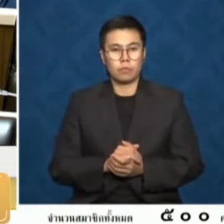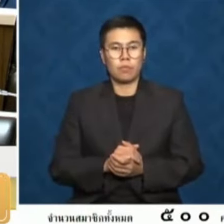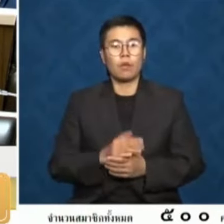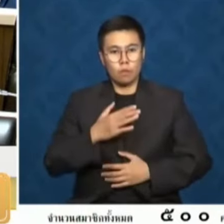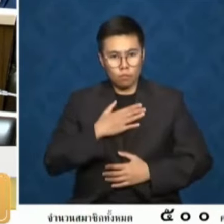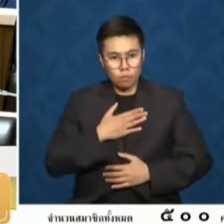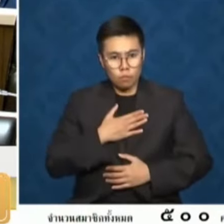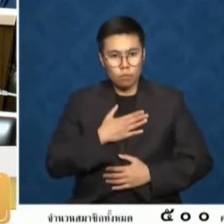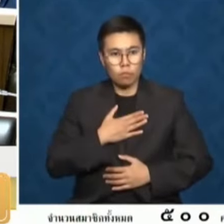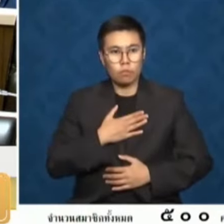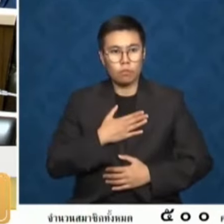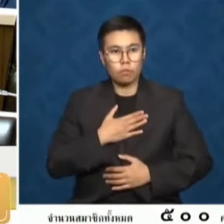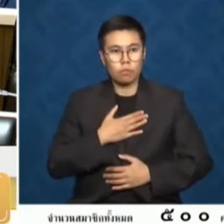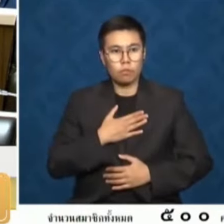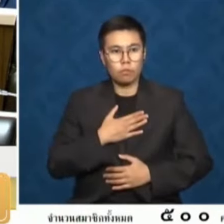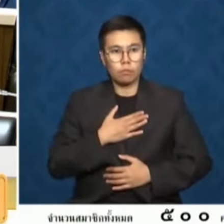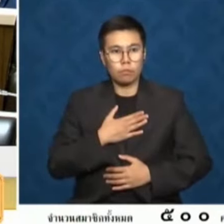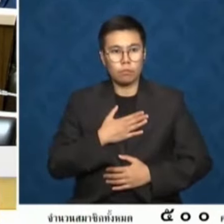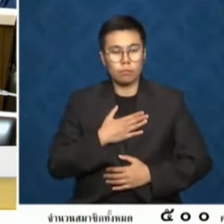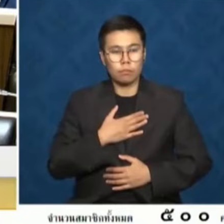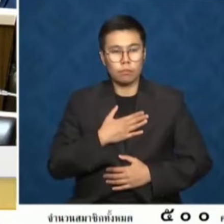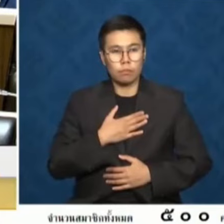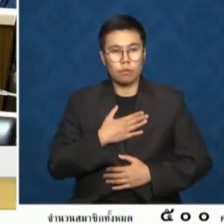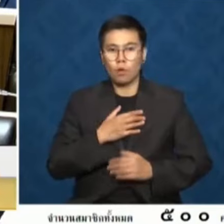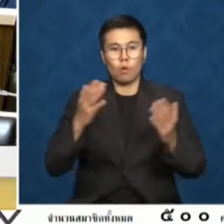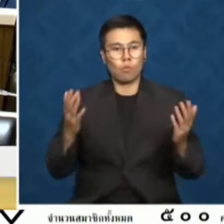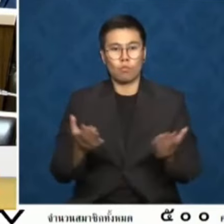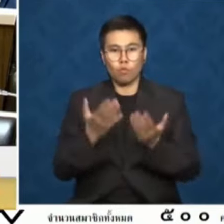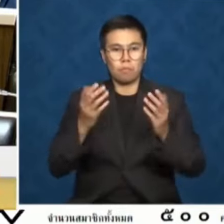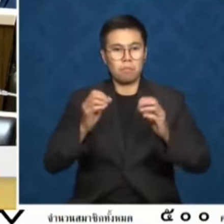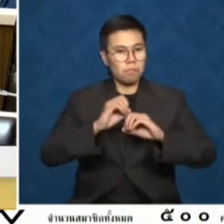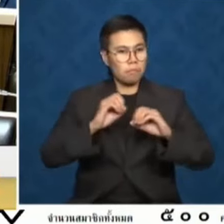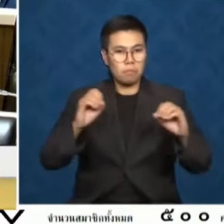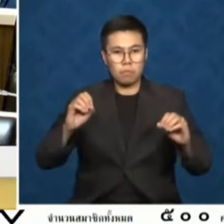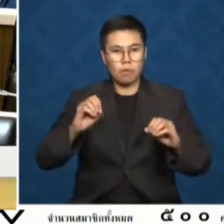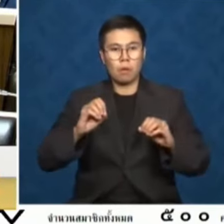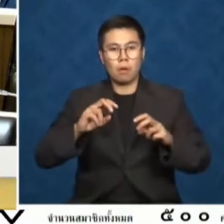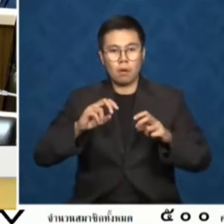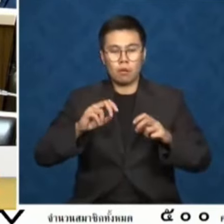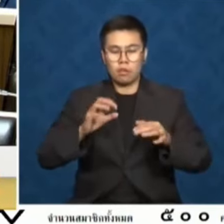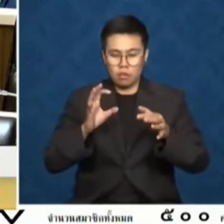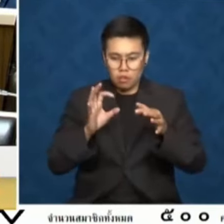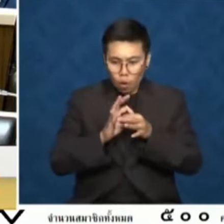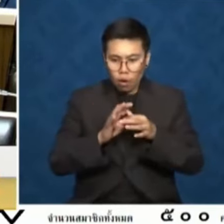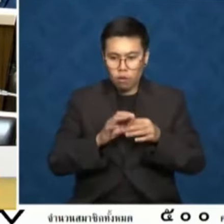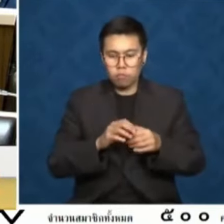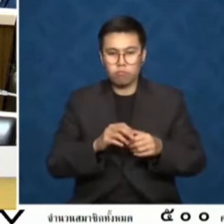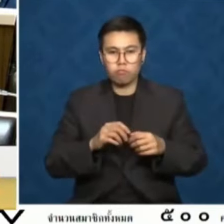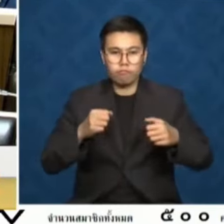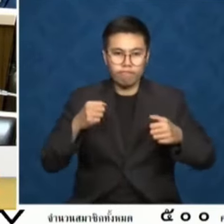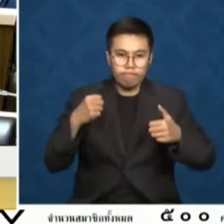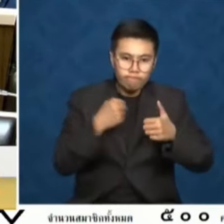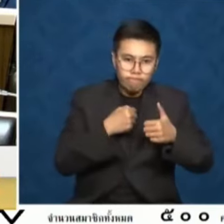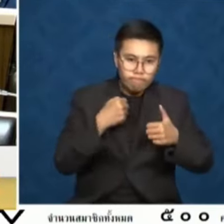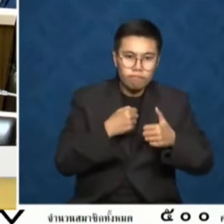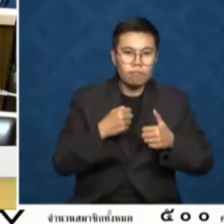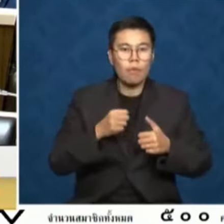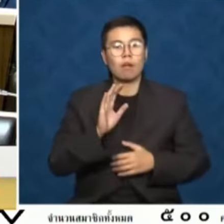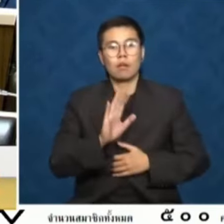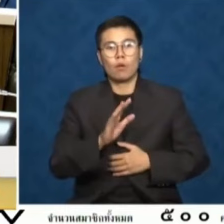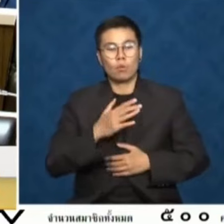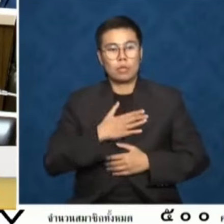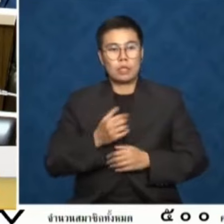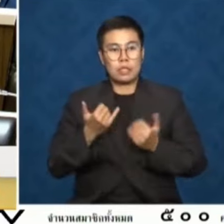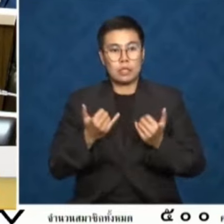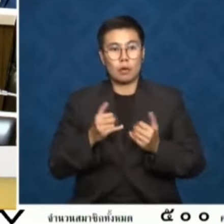กับผมไม่สนับสนุนการใช้ความรุนแรงเลยนะฮะแม้แต่คำพูดวันนี้ผมพยายามใช้